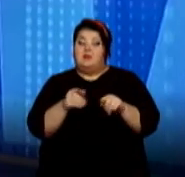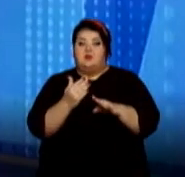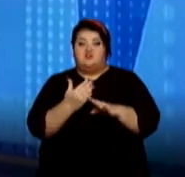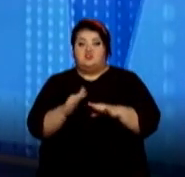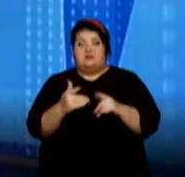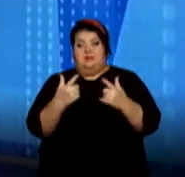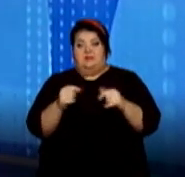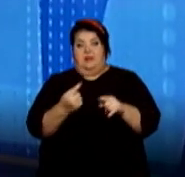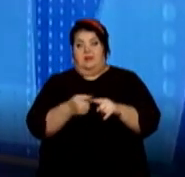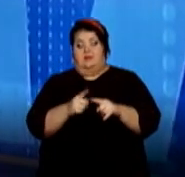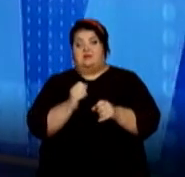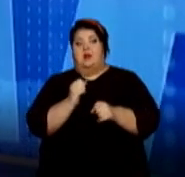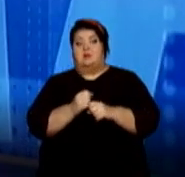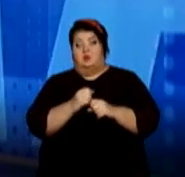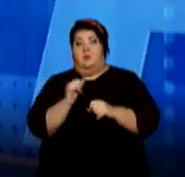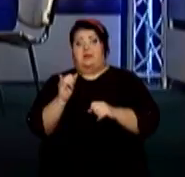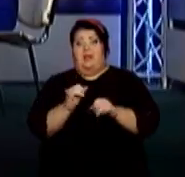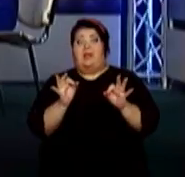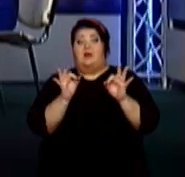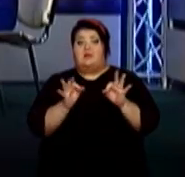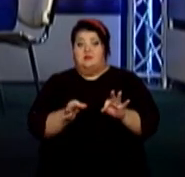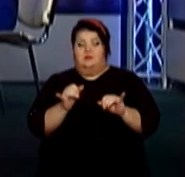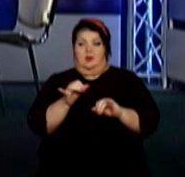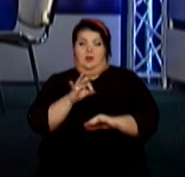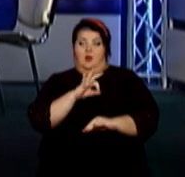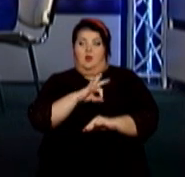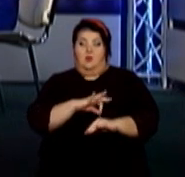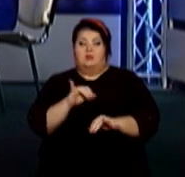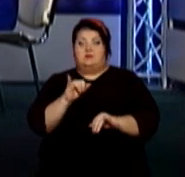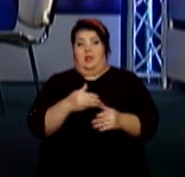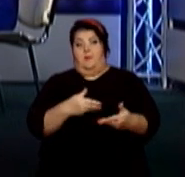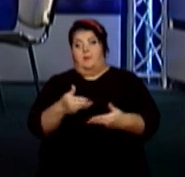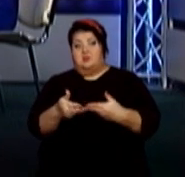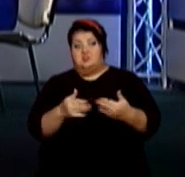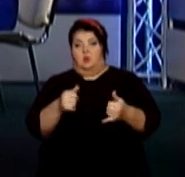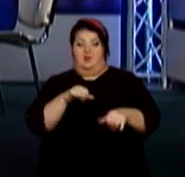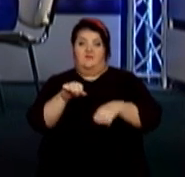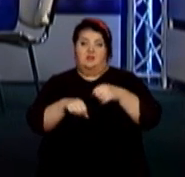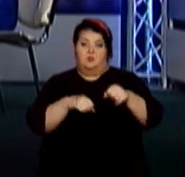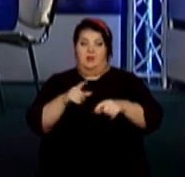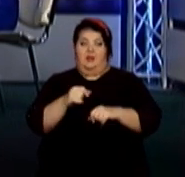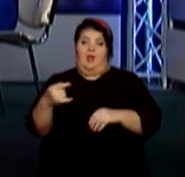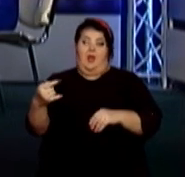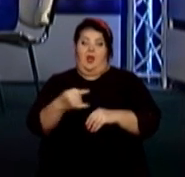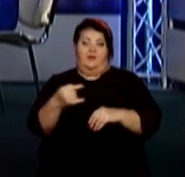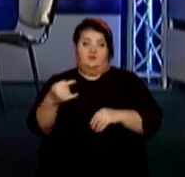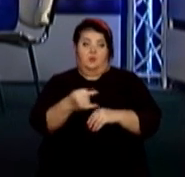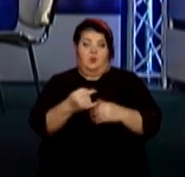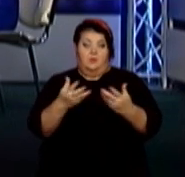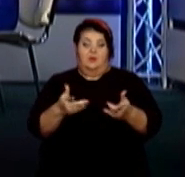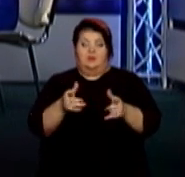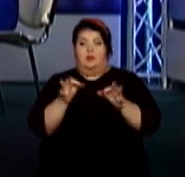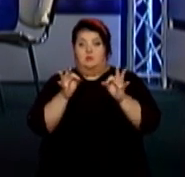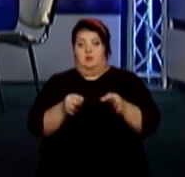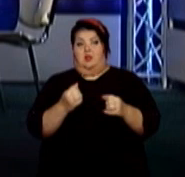частини, де це зробити і раціонально, і корисно для і пішоходів, і велосипедистів, і автомобілістів, і де це раціонально зробити